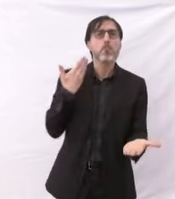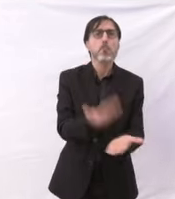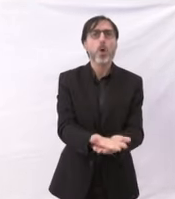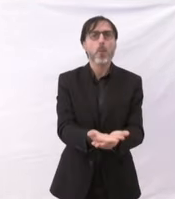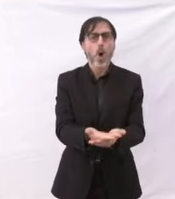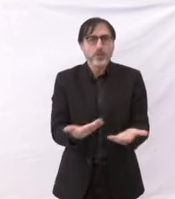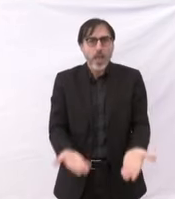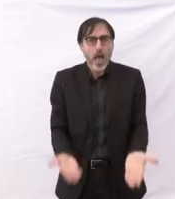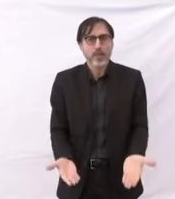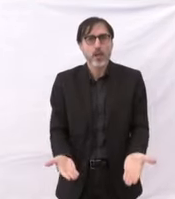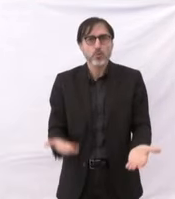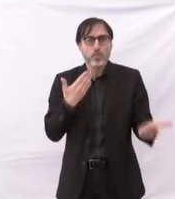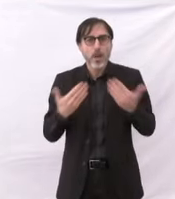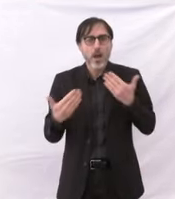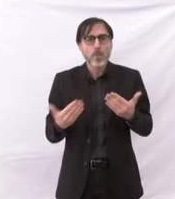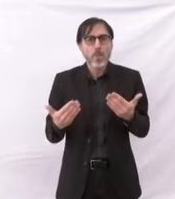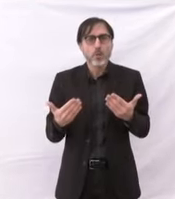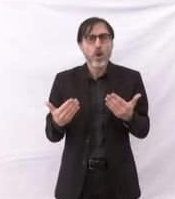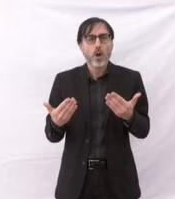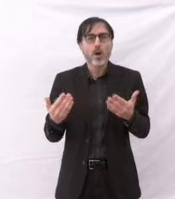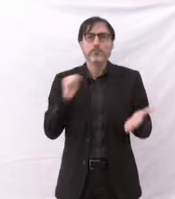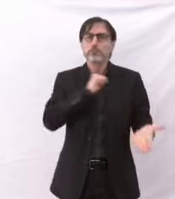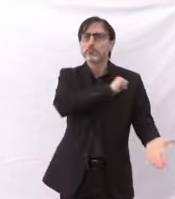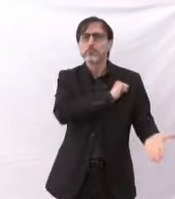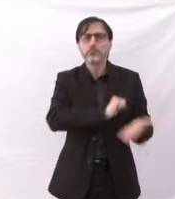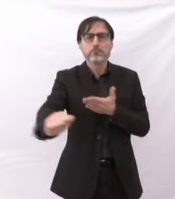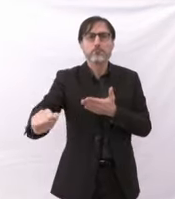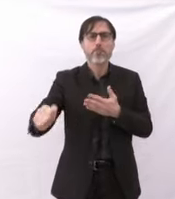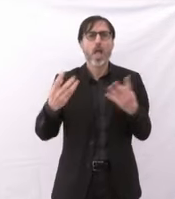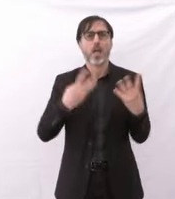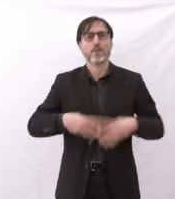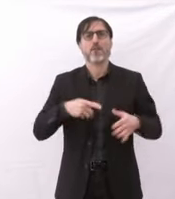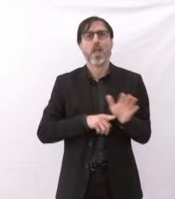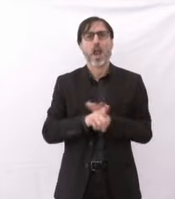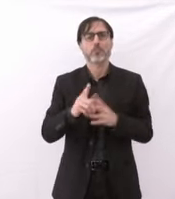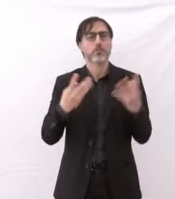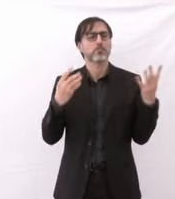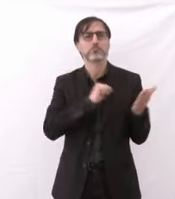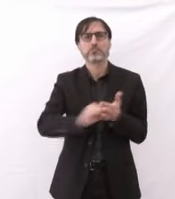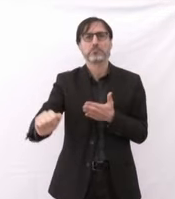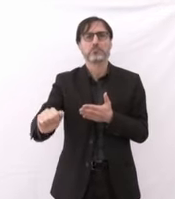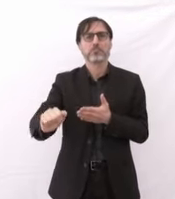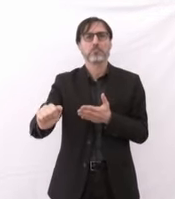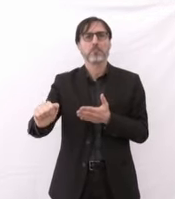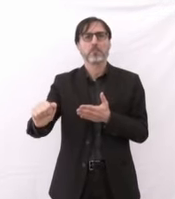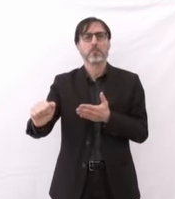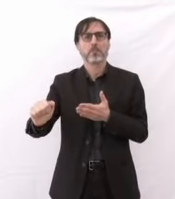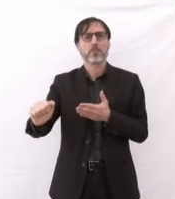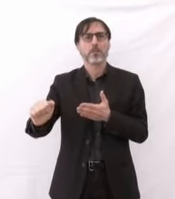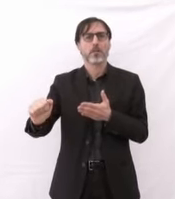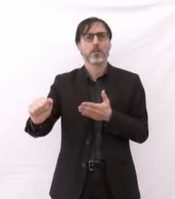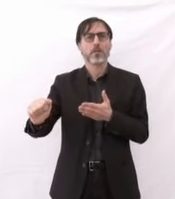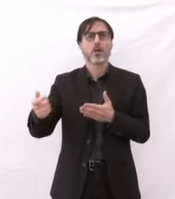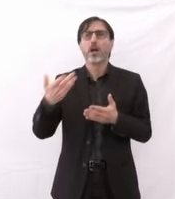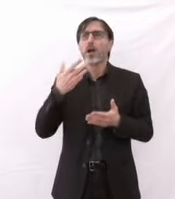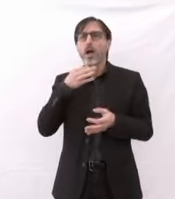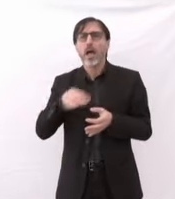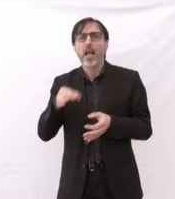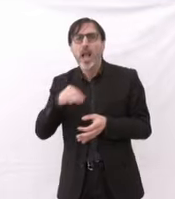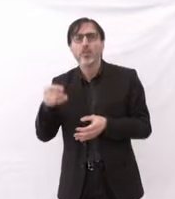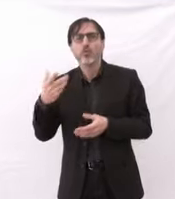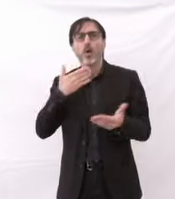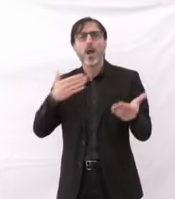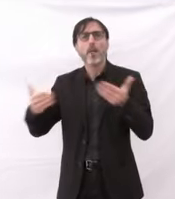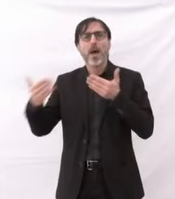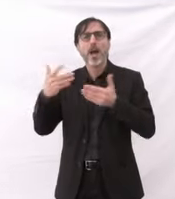in atto. Si cancella l'efficacia anche della relazione al Parlamento